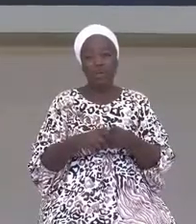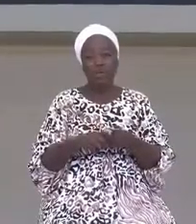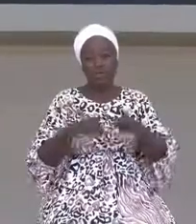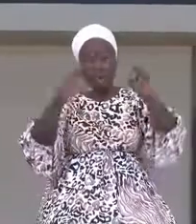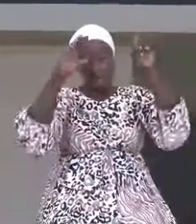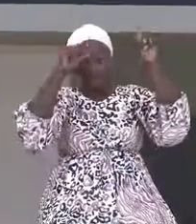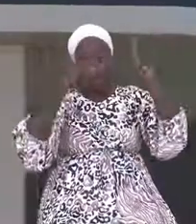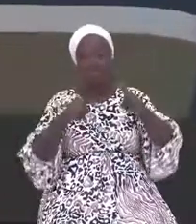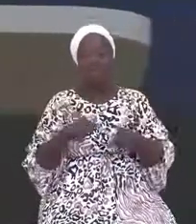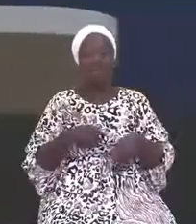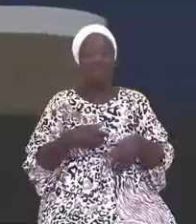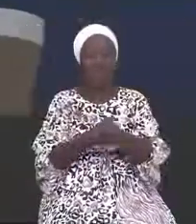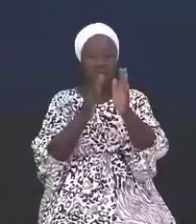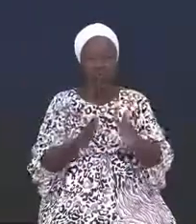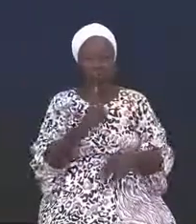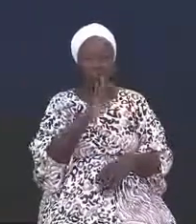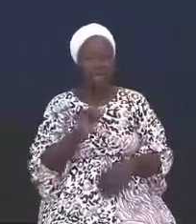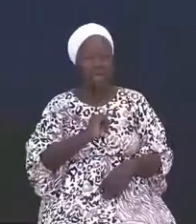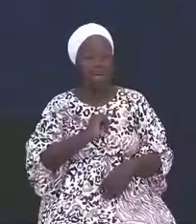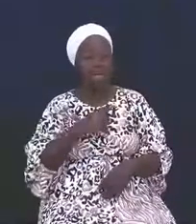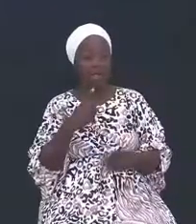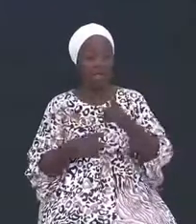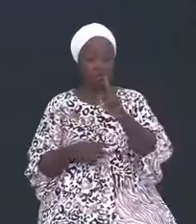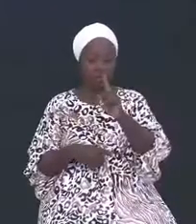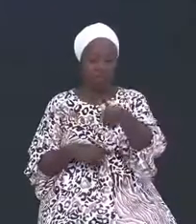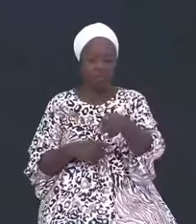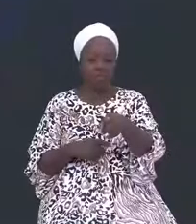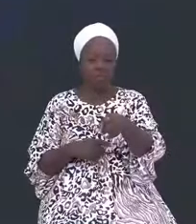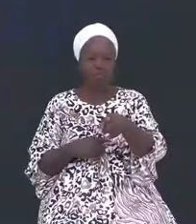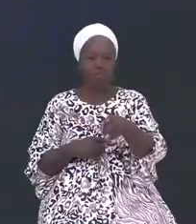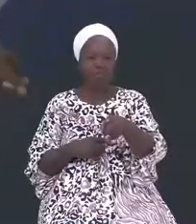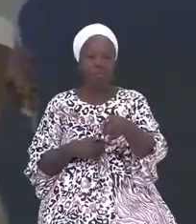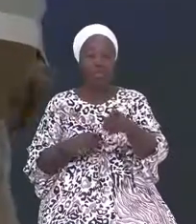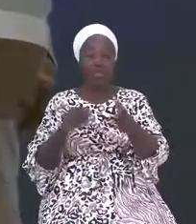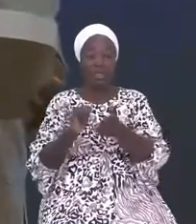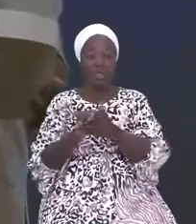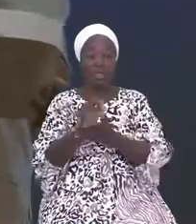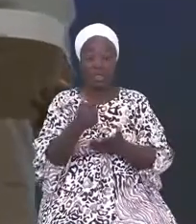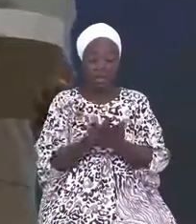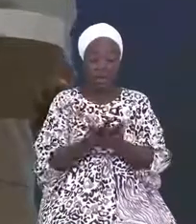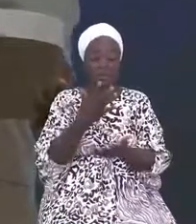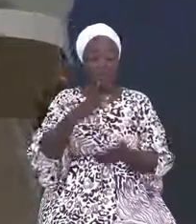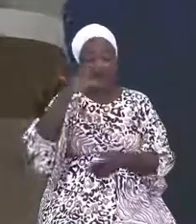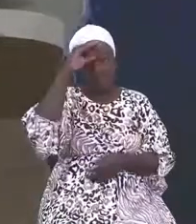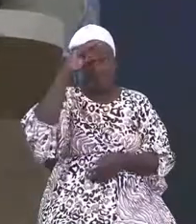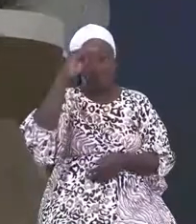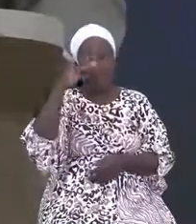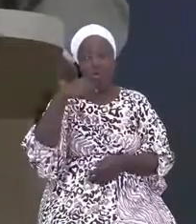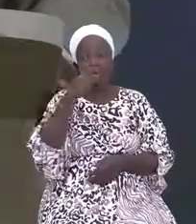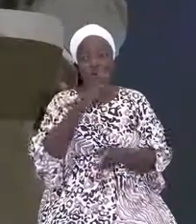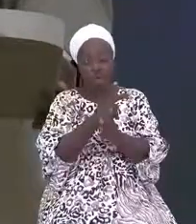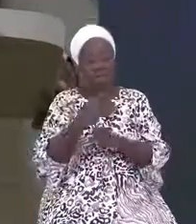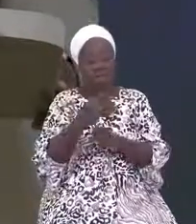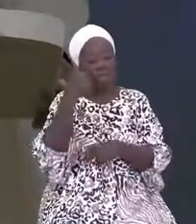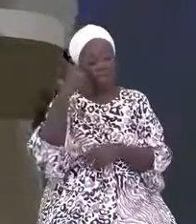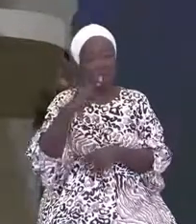je vous le dis en vérité, un riche entrera difficilement, qui ne se